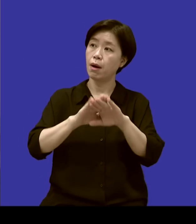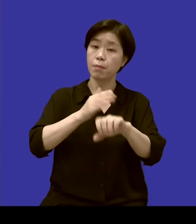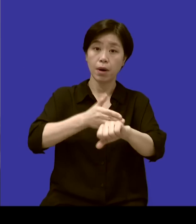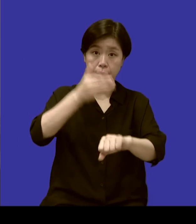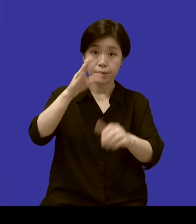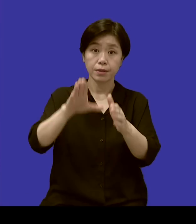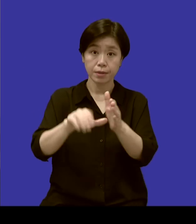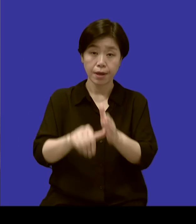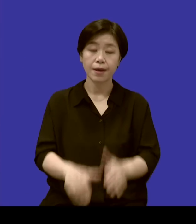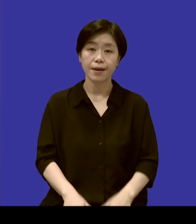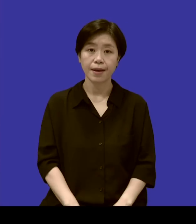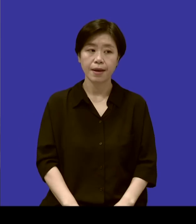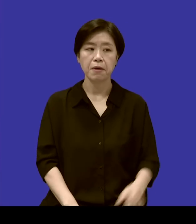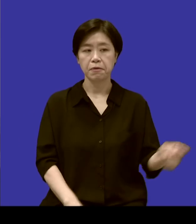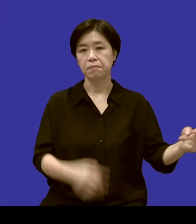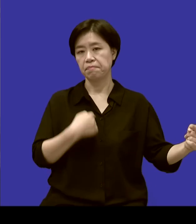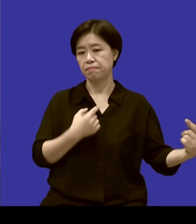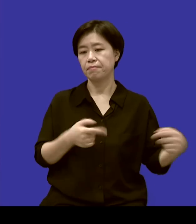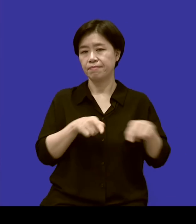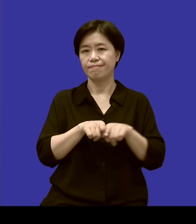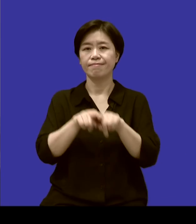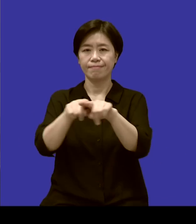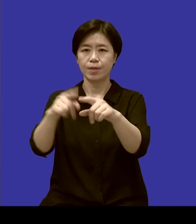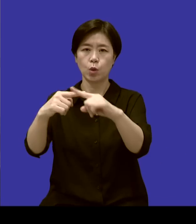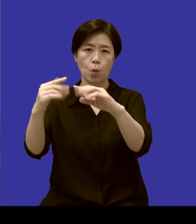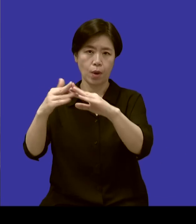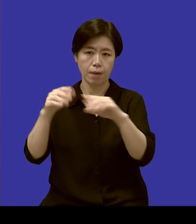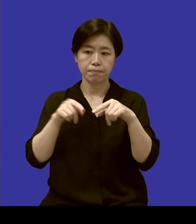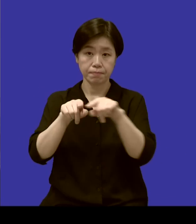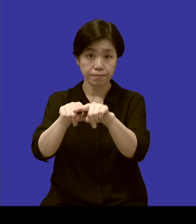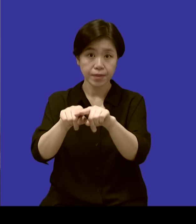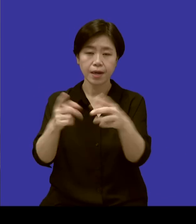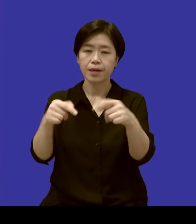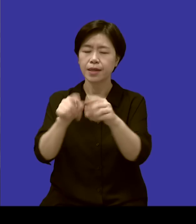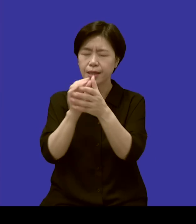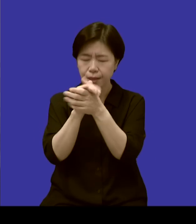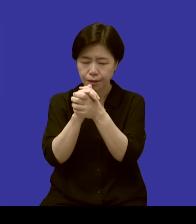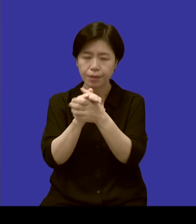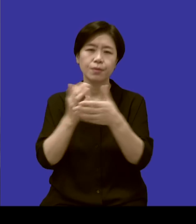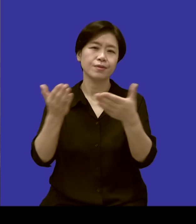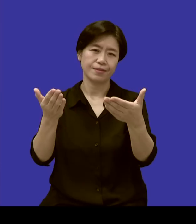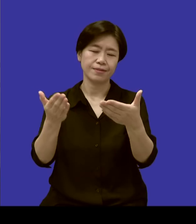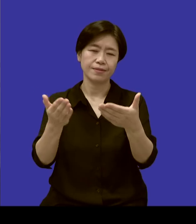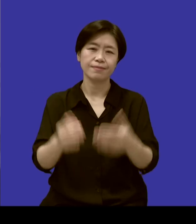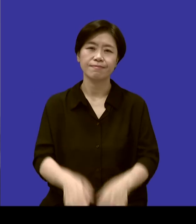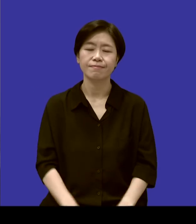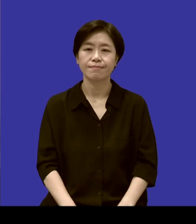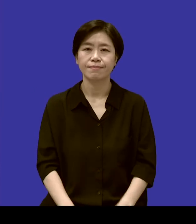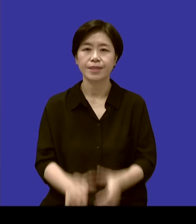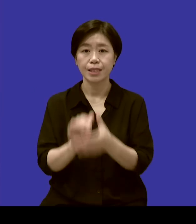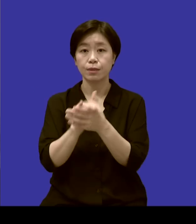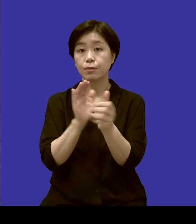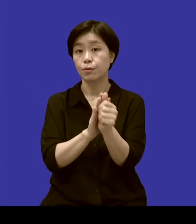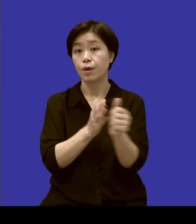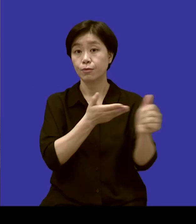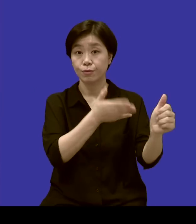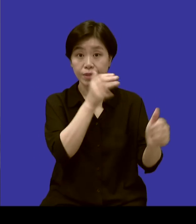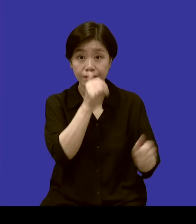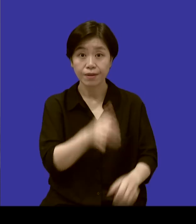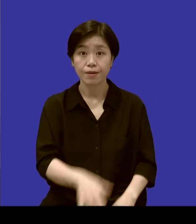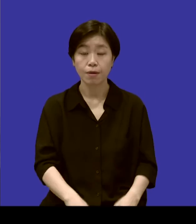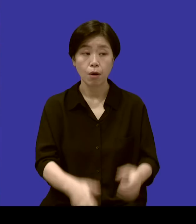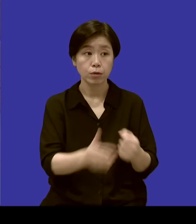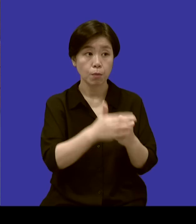기도회 모임에 가서 네. 기도를 하고 그 자매의 기도의 삶의 문제들을 같이 중보하고 이러다 보니까 막